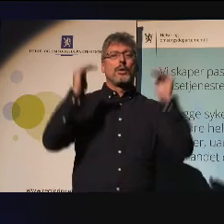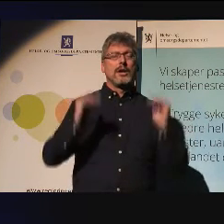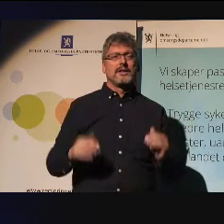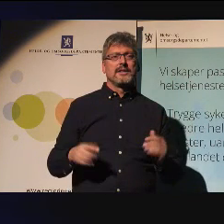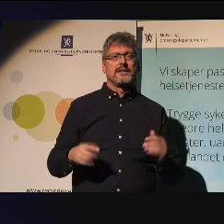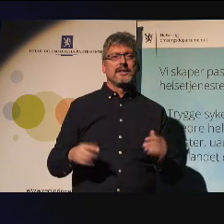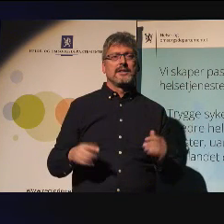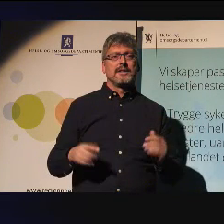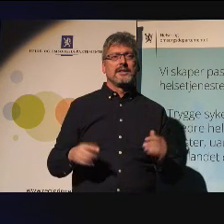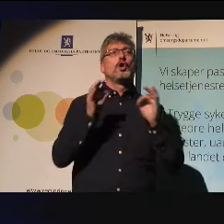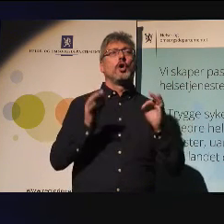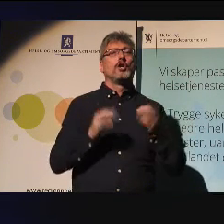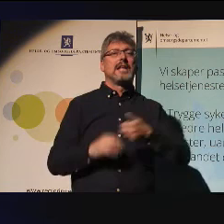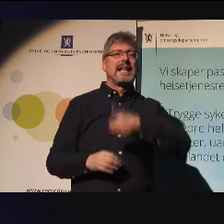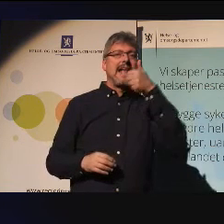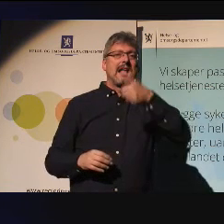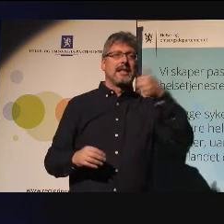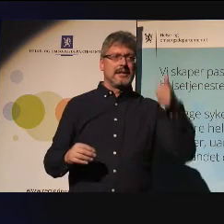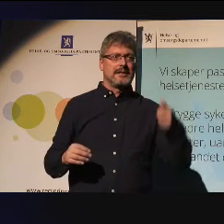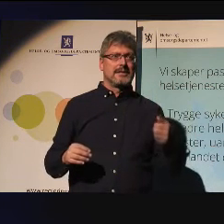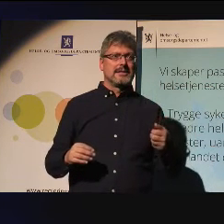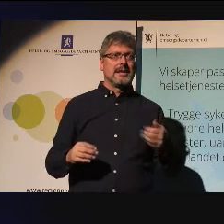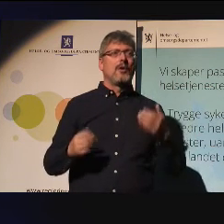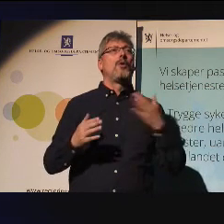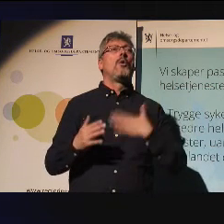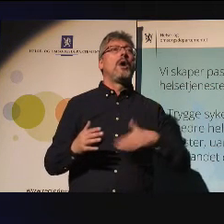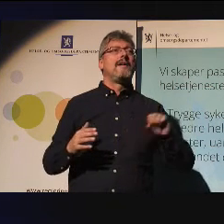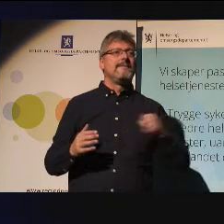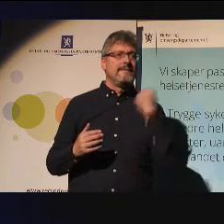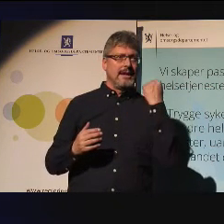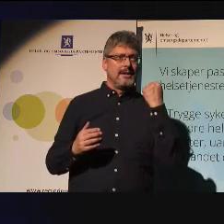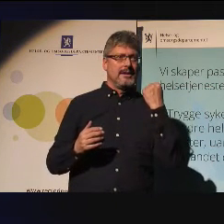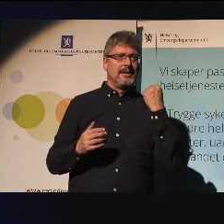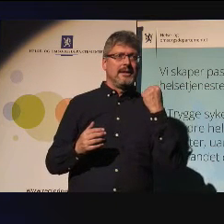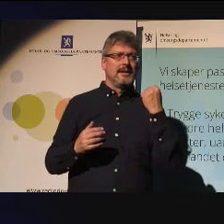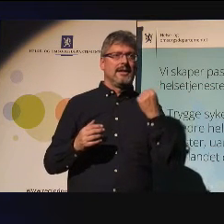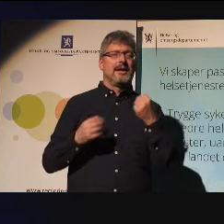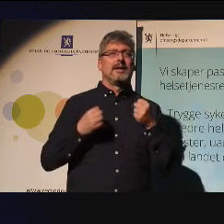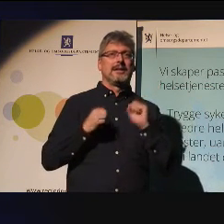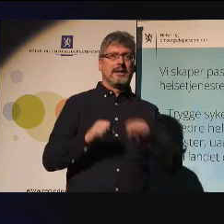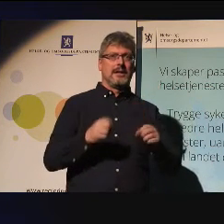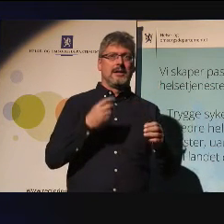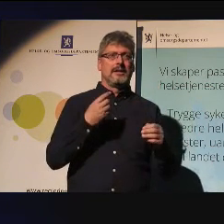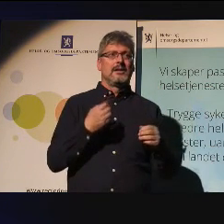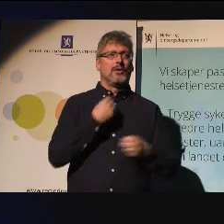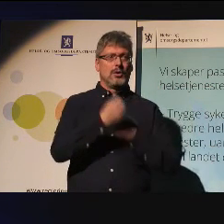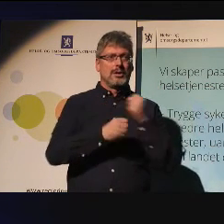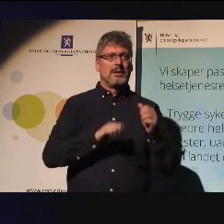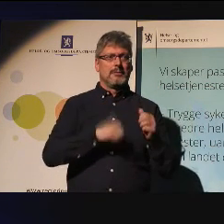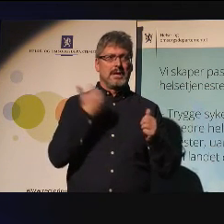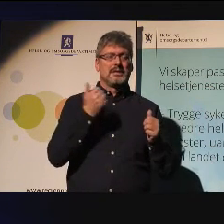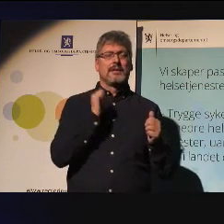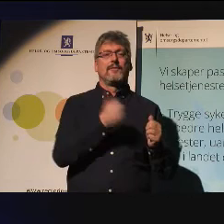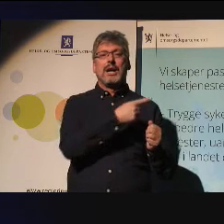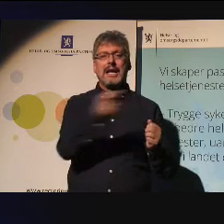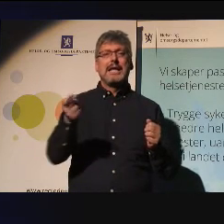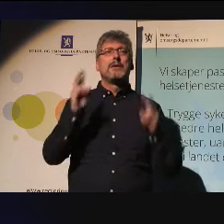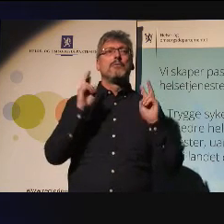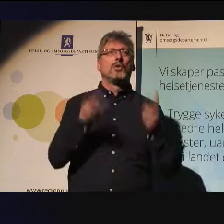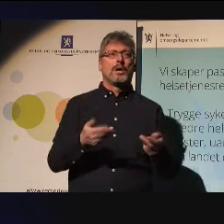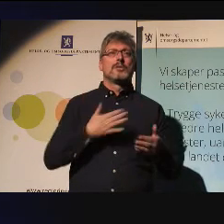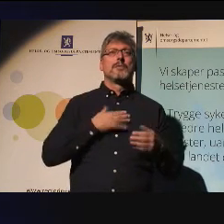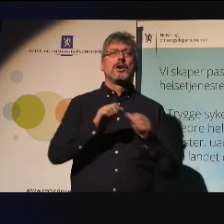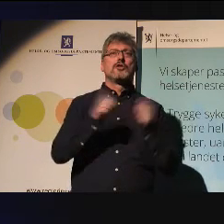tydelig ledelse og vilje til å ta i bruk dette verktøyet det beste for de brukerne som har de